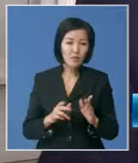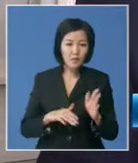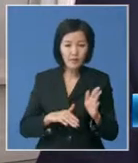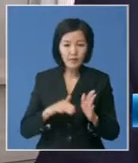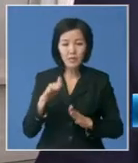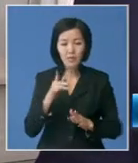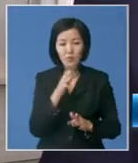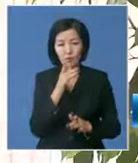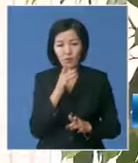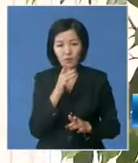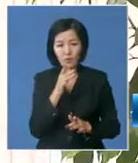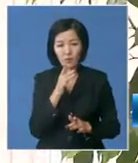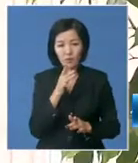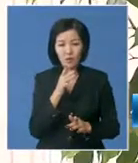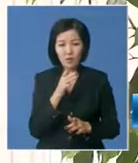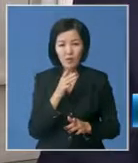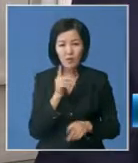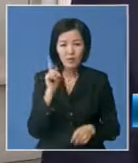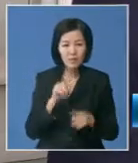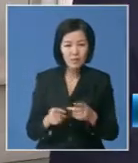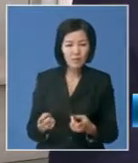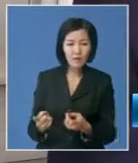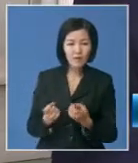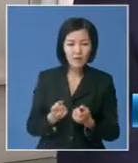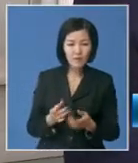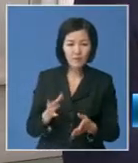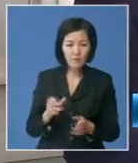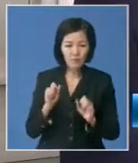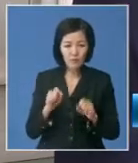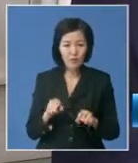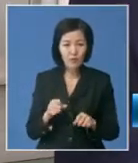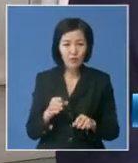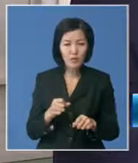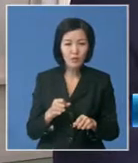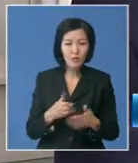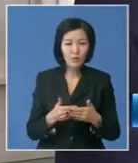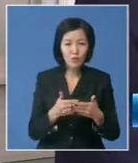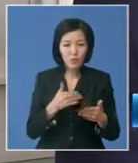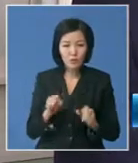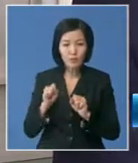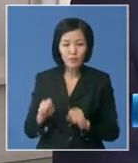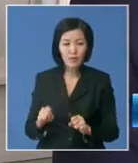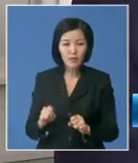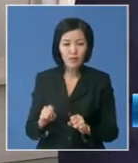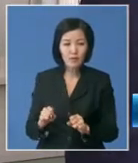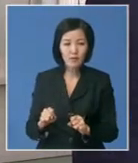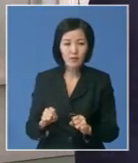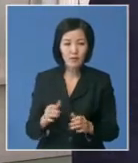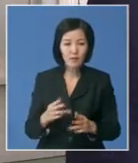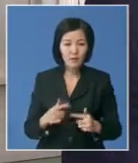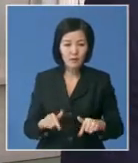они подвергаются такой угрозе поэтому чтобы предотвратить это мы сейчас организуем